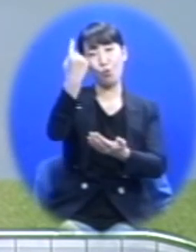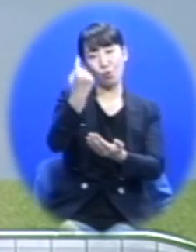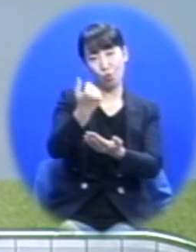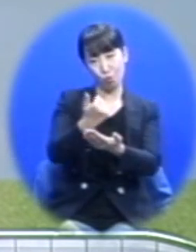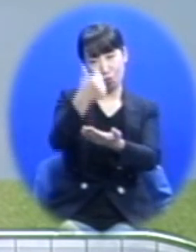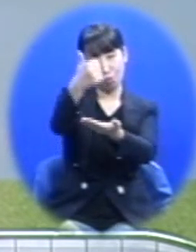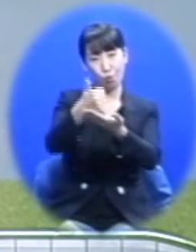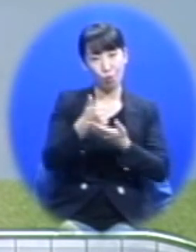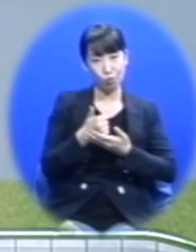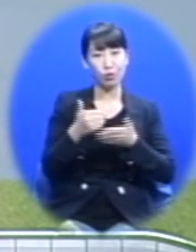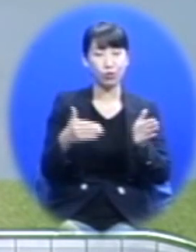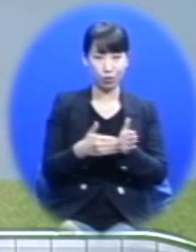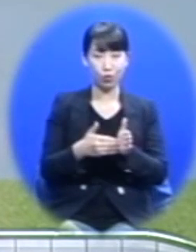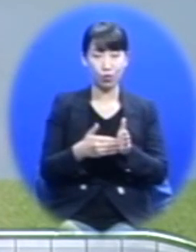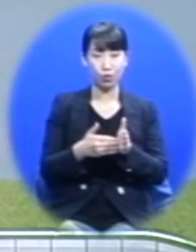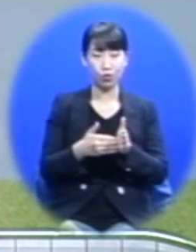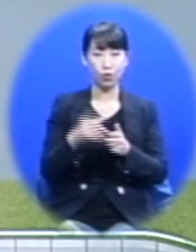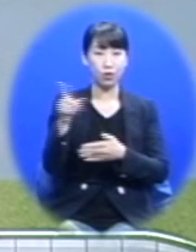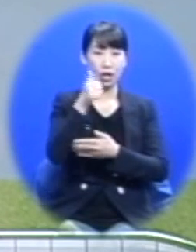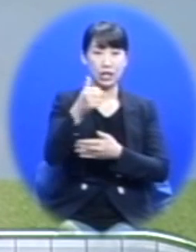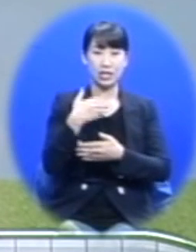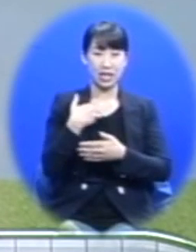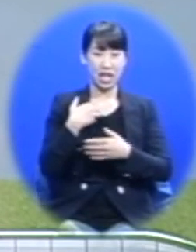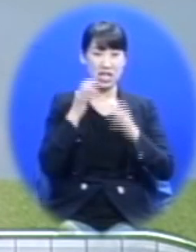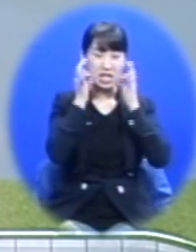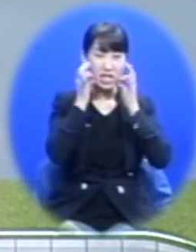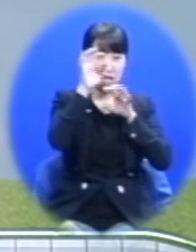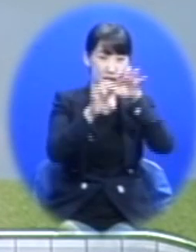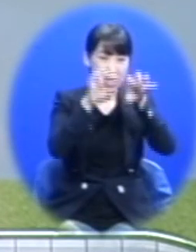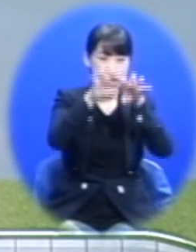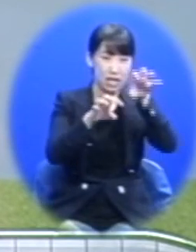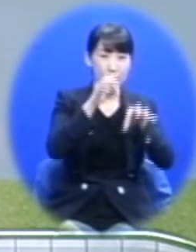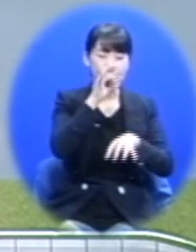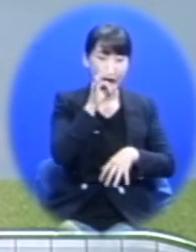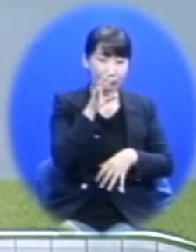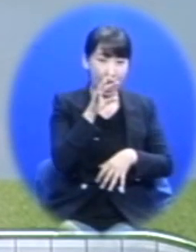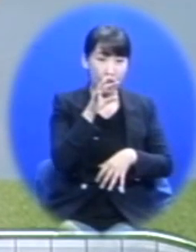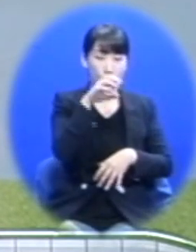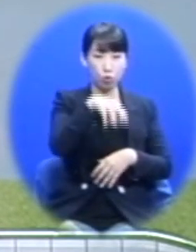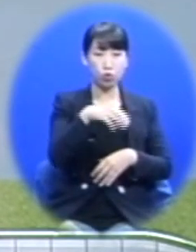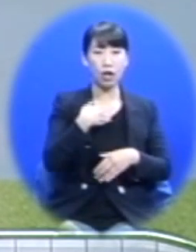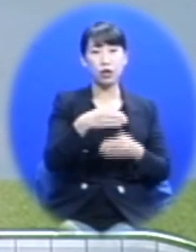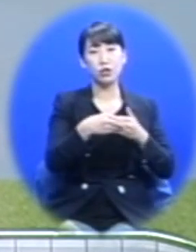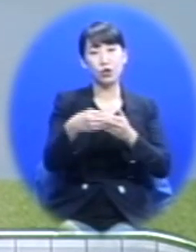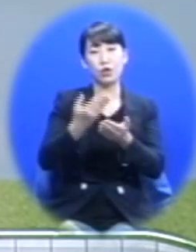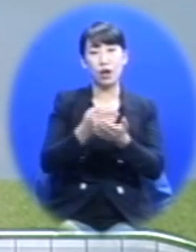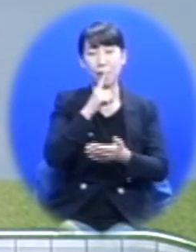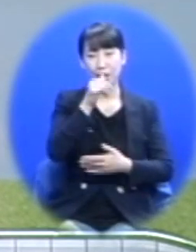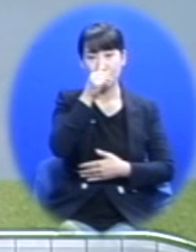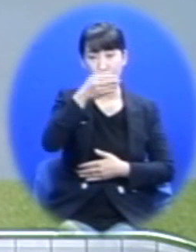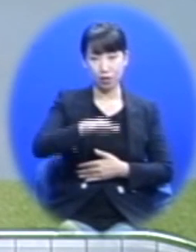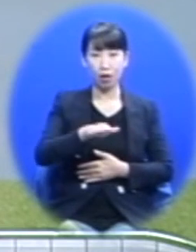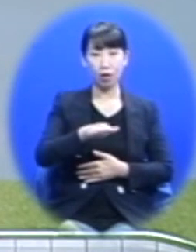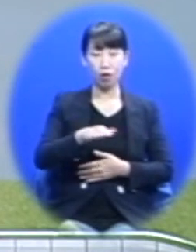다윗은 내 힘으로 오를 수 없는 그 바위 위로 나를 세워달라고 그랬는데 우리에게는 예수 그리스도 그분이 우리